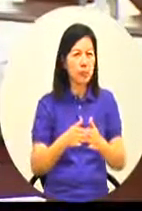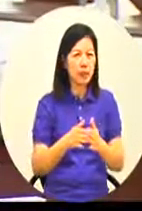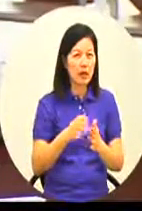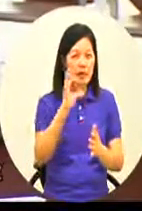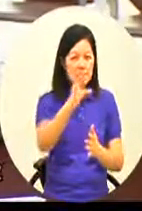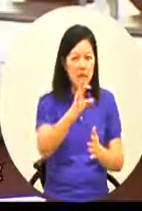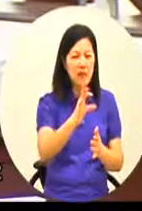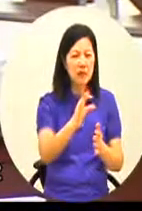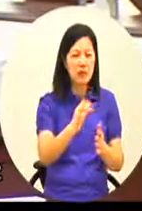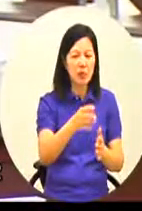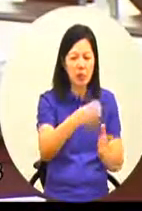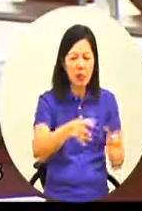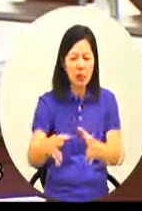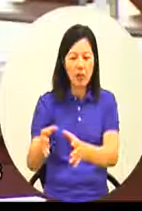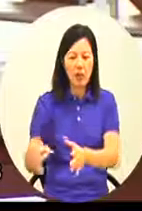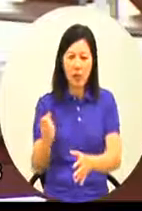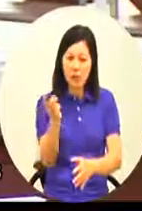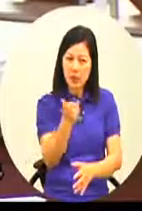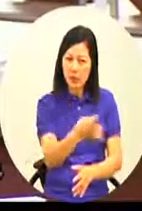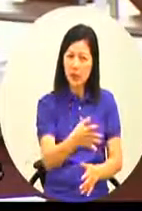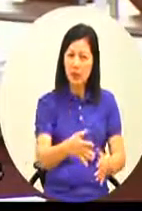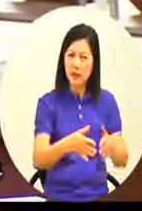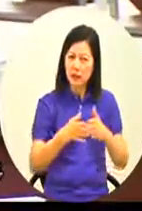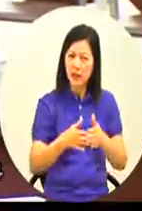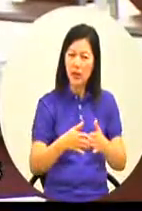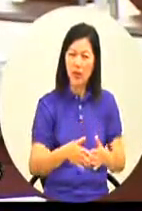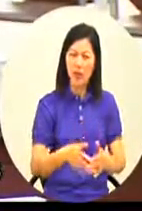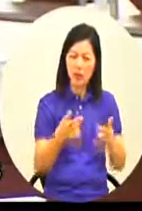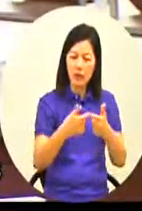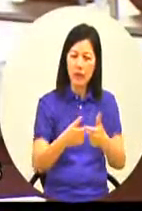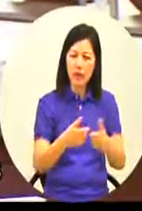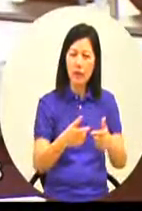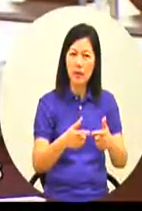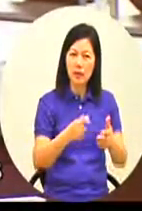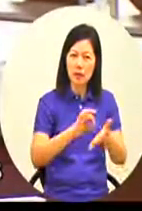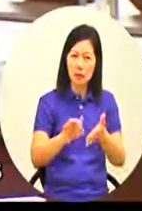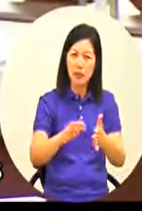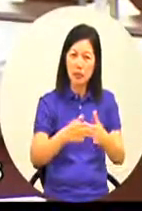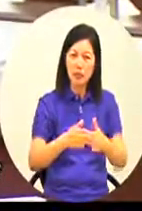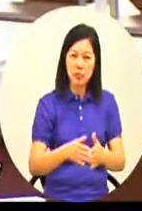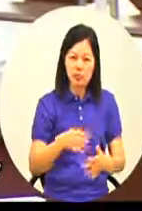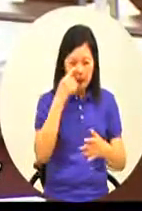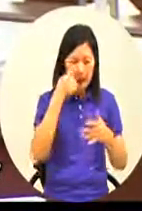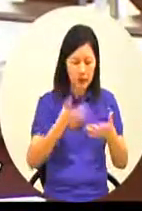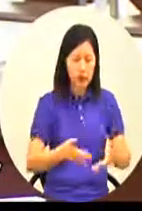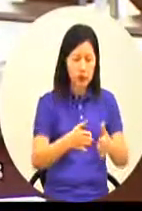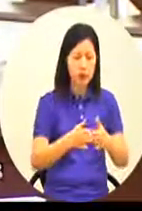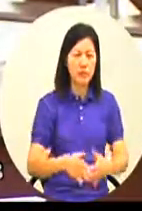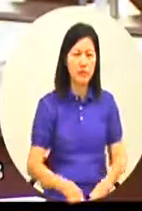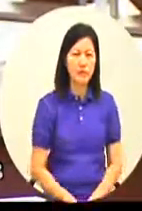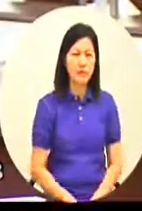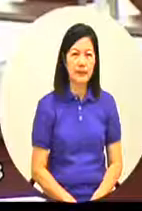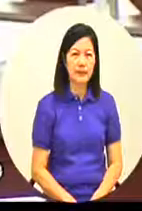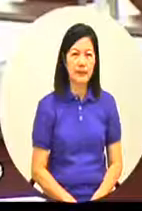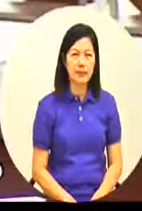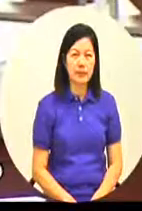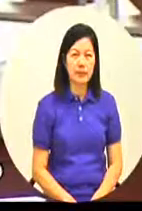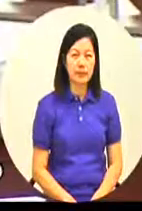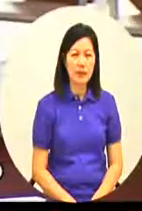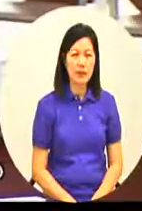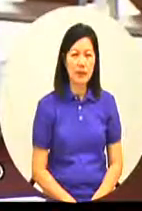真正是无够用的啦，是不是呢？这个问题点点吼，我咱请局长点点吼重视一下，等一下再回答。重视一下点